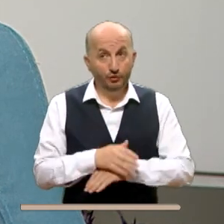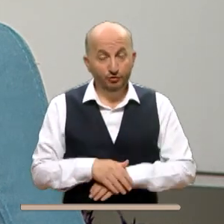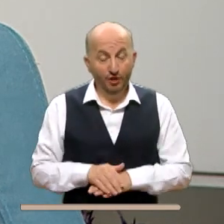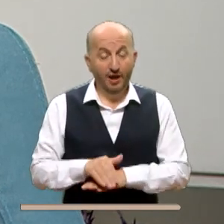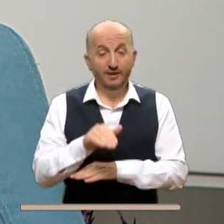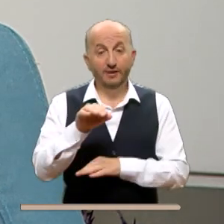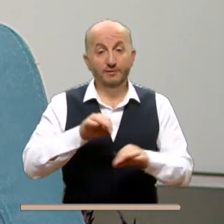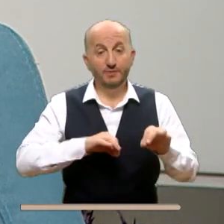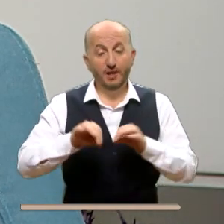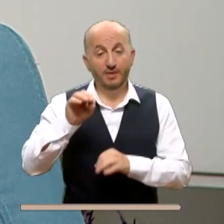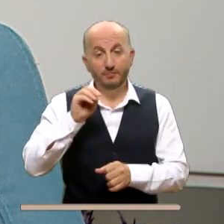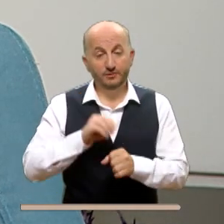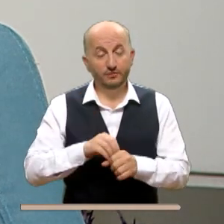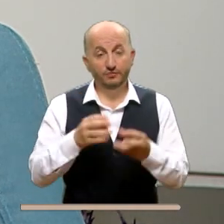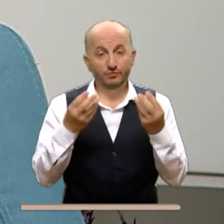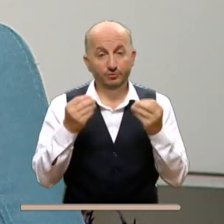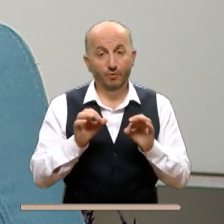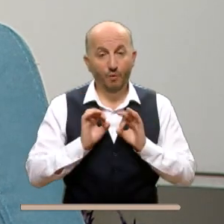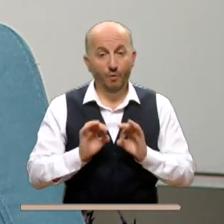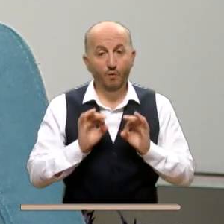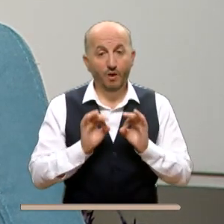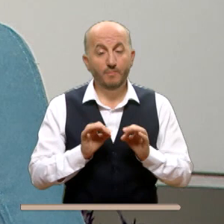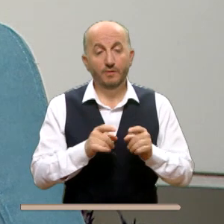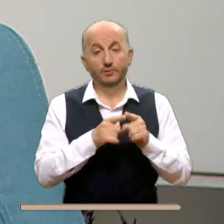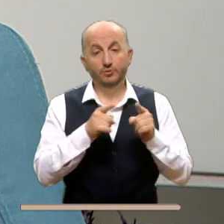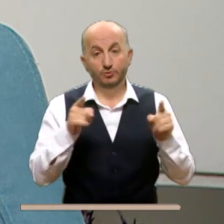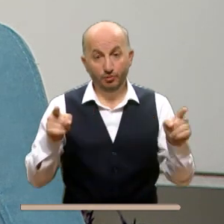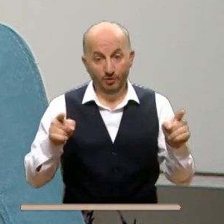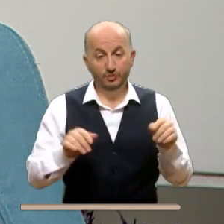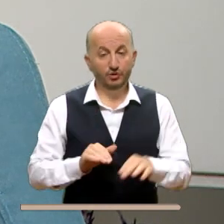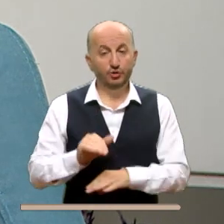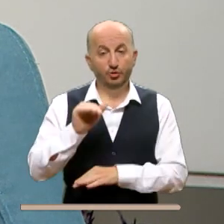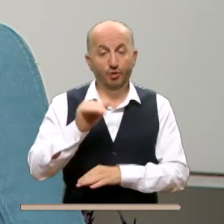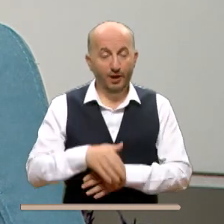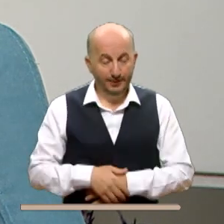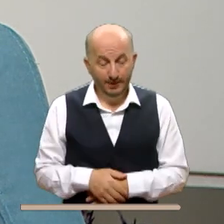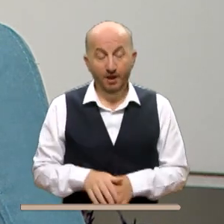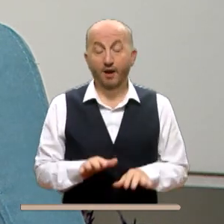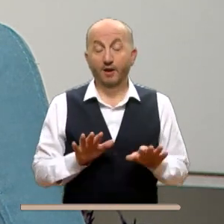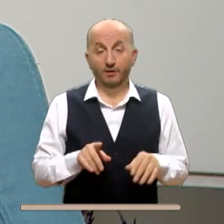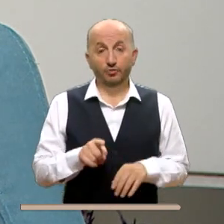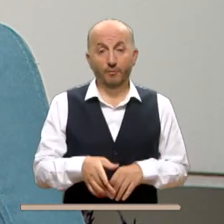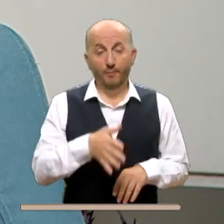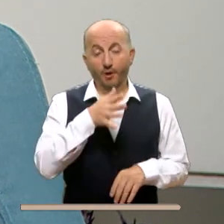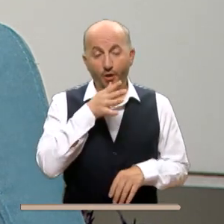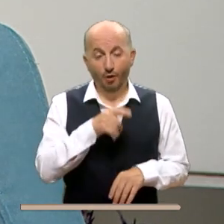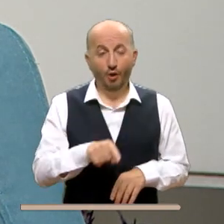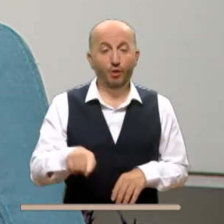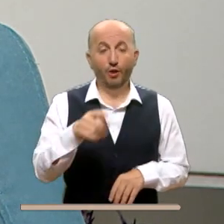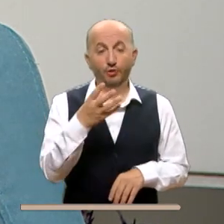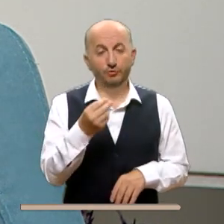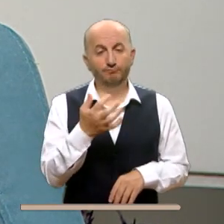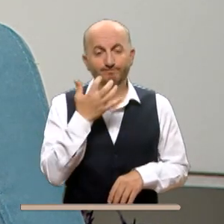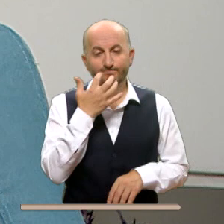hayat planlamaları açısından çok önemli bir dönemi yaşıyorlar. Ancak şunu da biliyoruz ki onlar çok